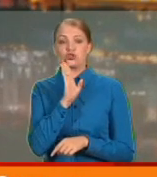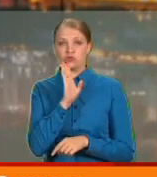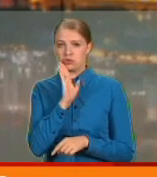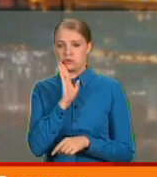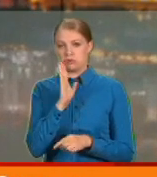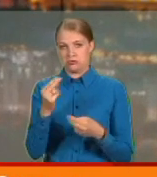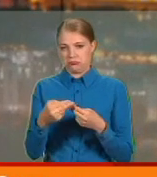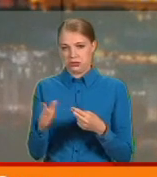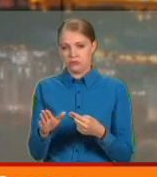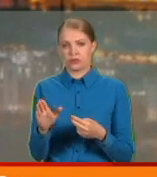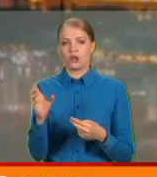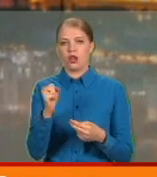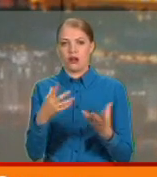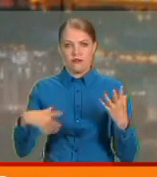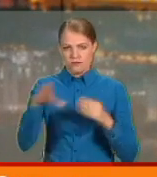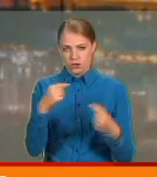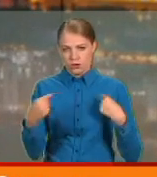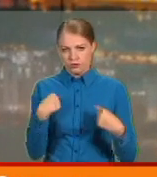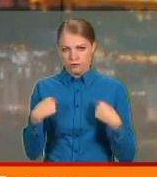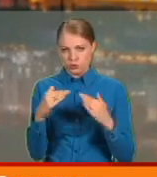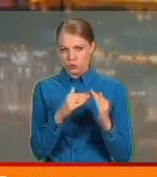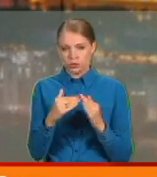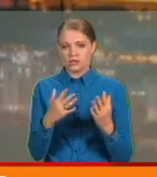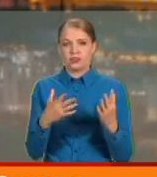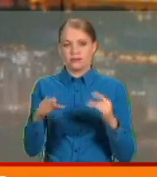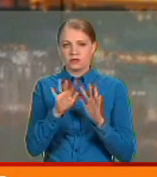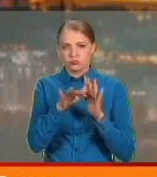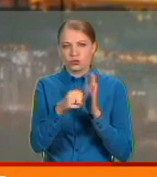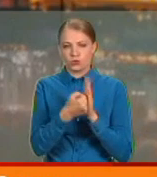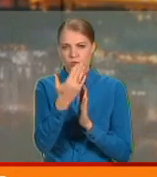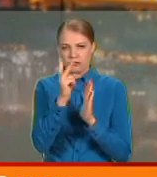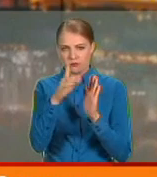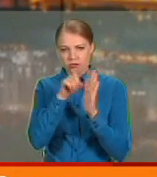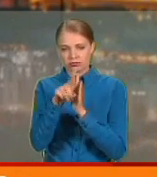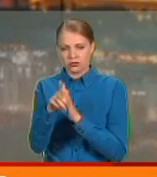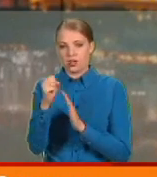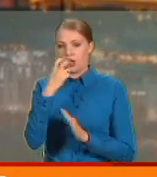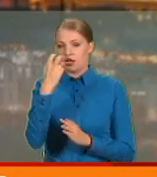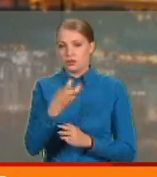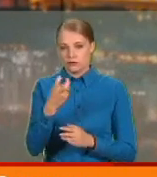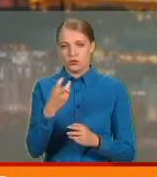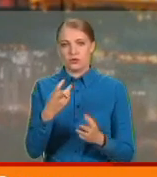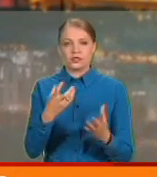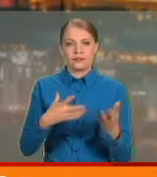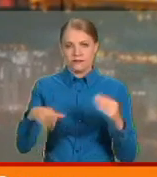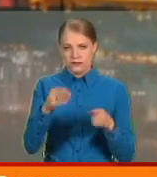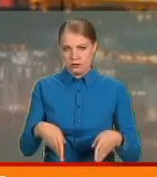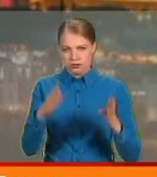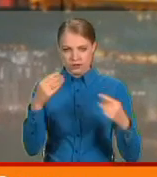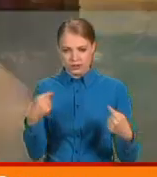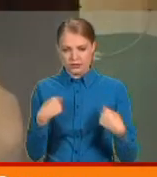вони не заважають, чого не скажеш про сусідів. Уся живина лізе до них в оселі, а сморід дошкуляє усьому